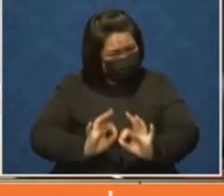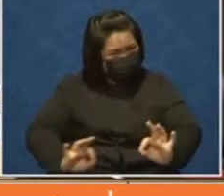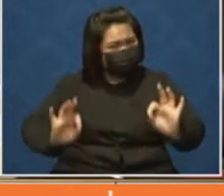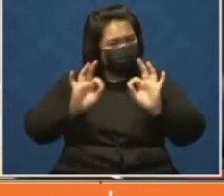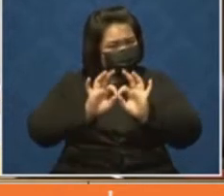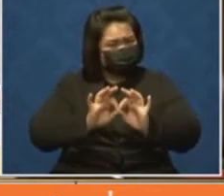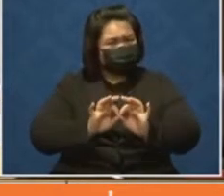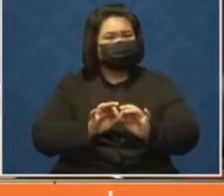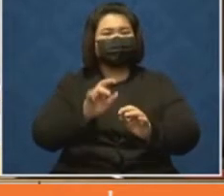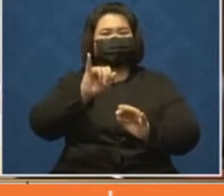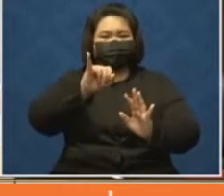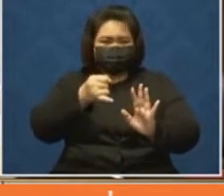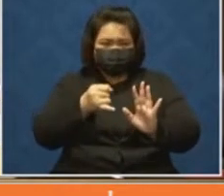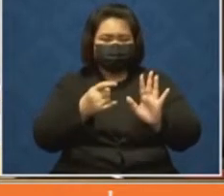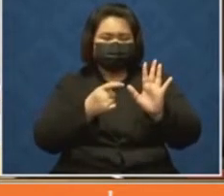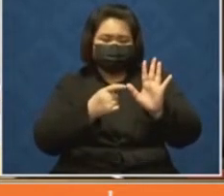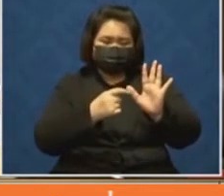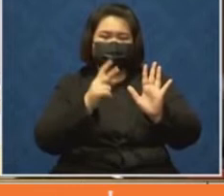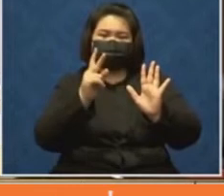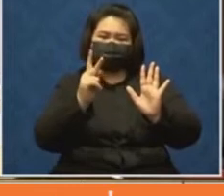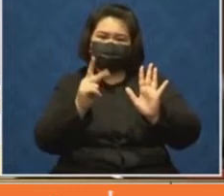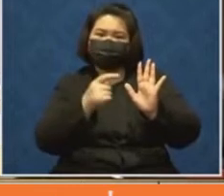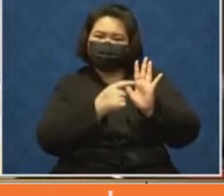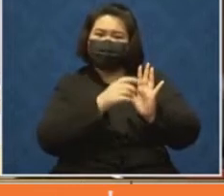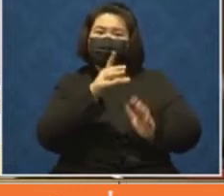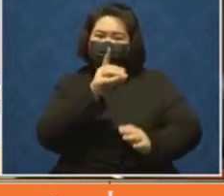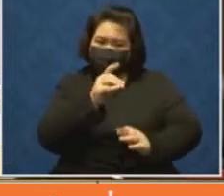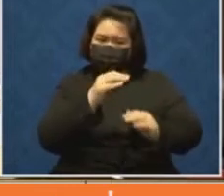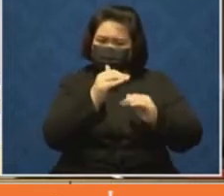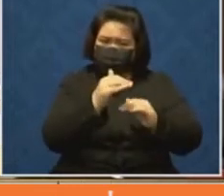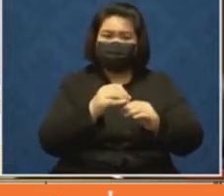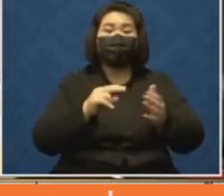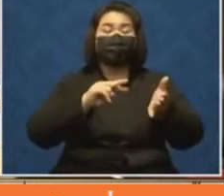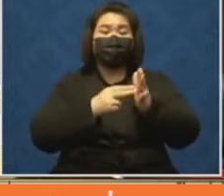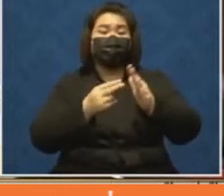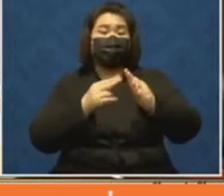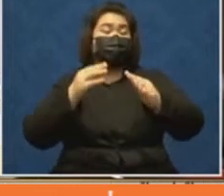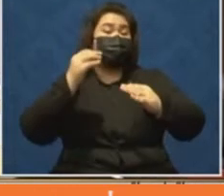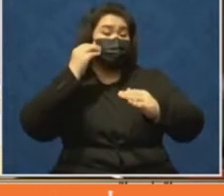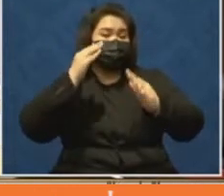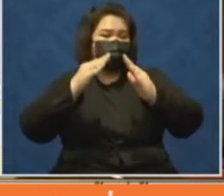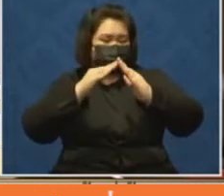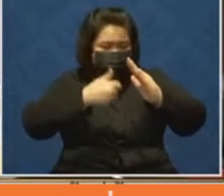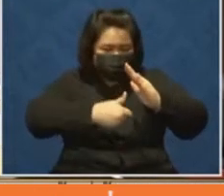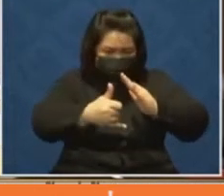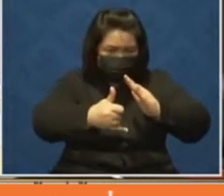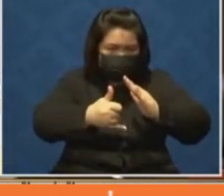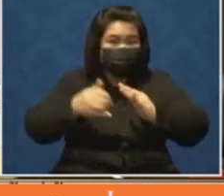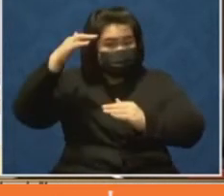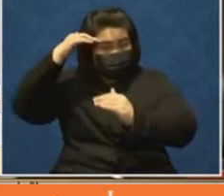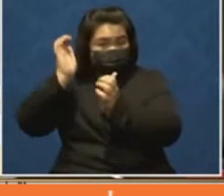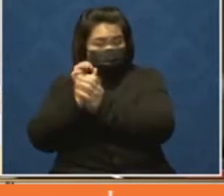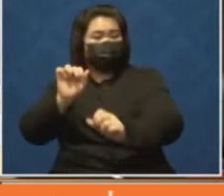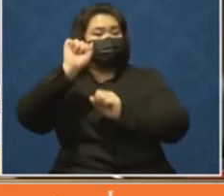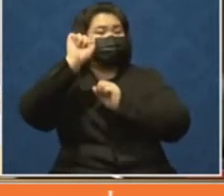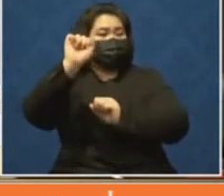จะเหได้ว่าสิทธิในความเป็อยู่ส่วตัวอาจถูกจำกดได้ครัแต่ต้องทำเท่าที่จำเป็นและผมย้ำว่าเป็